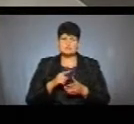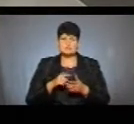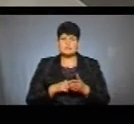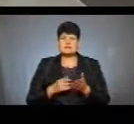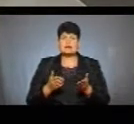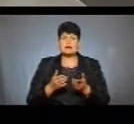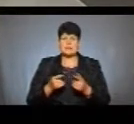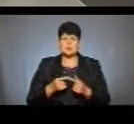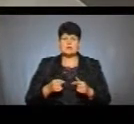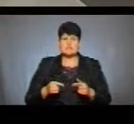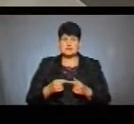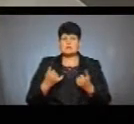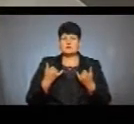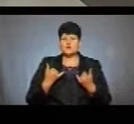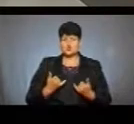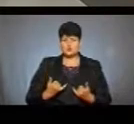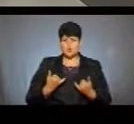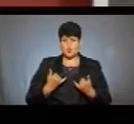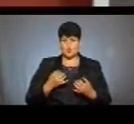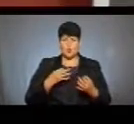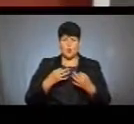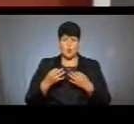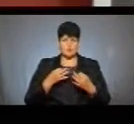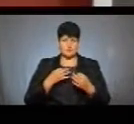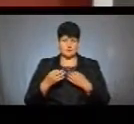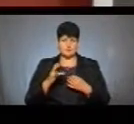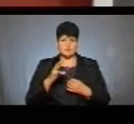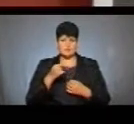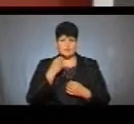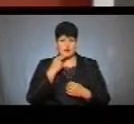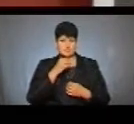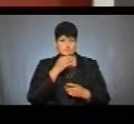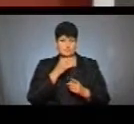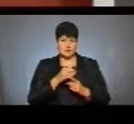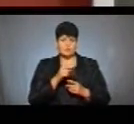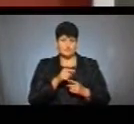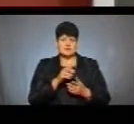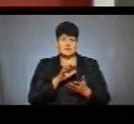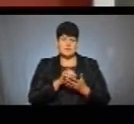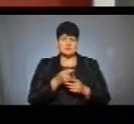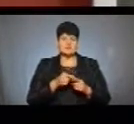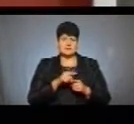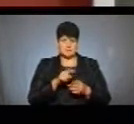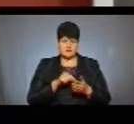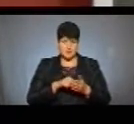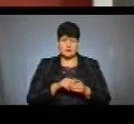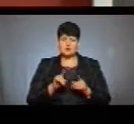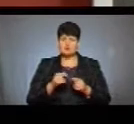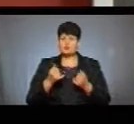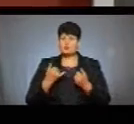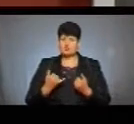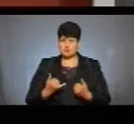організаціями сьогодні координувалися, то краще Назар відповість, бо він цим питанням конкретно займався. А я скажу, чому саме